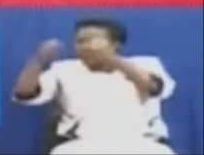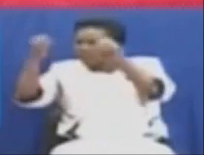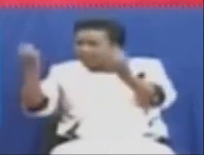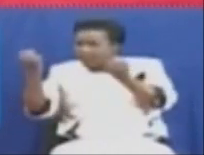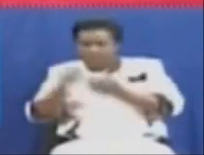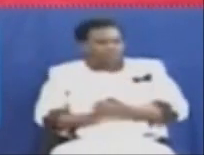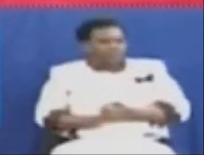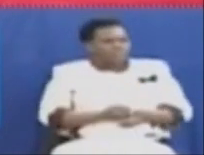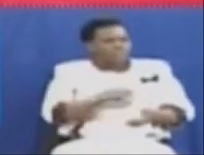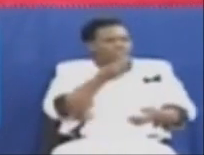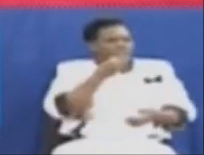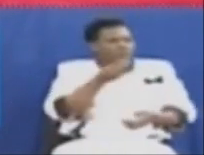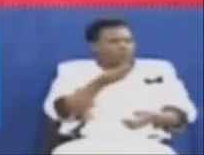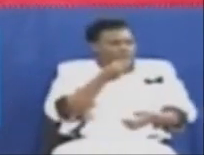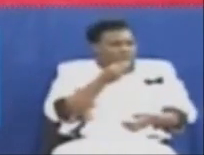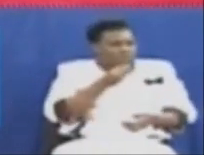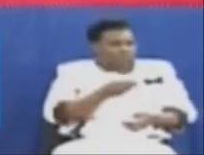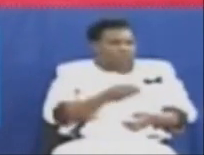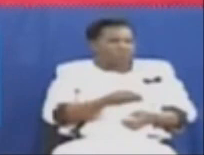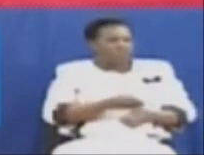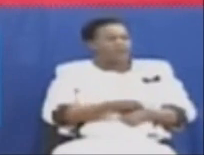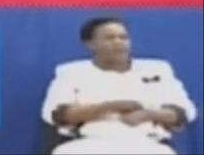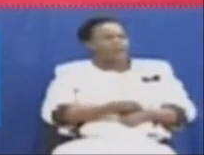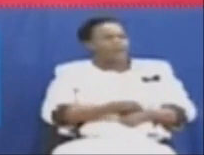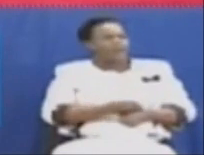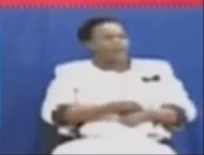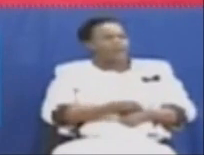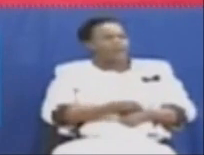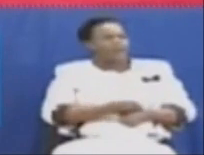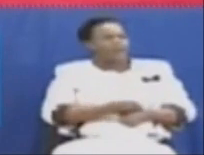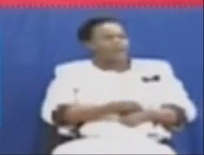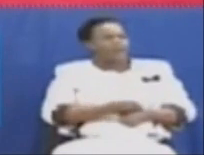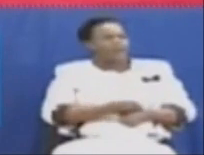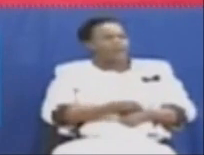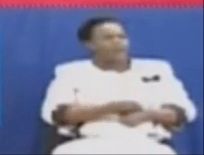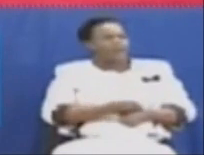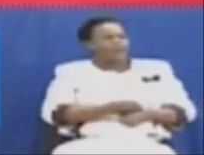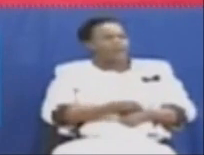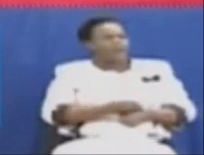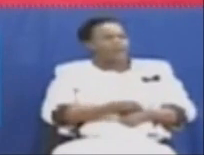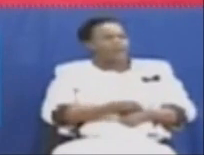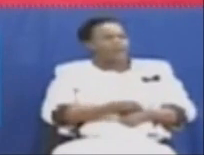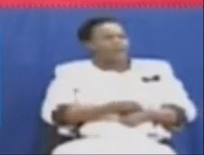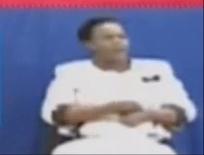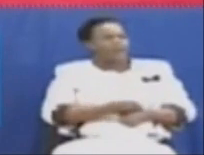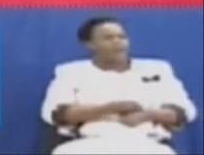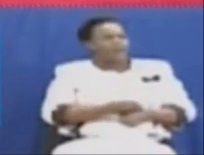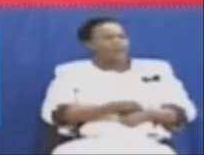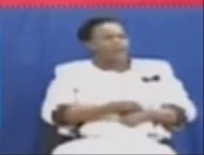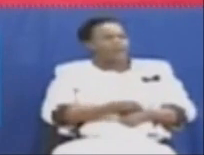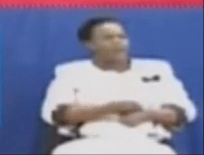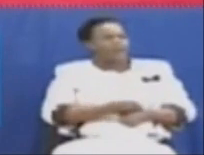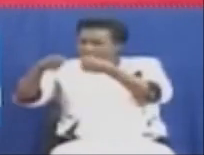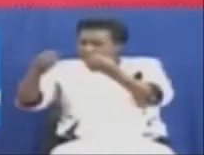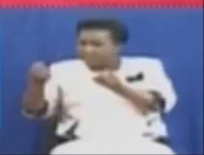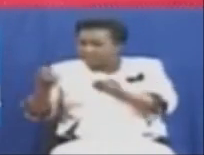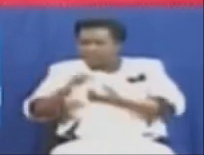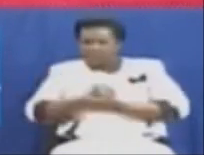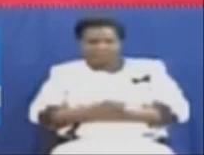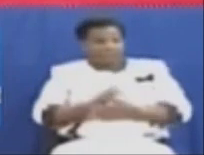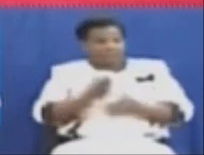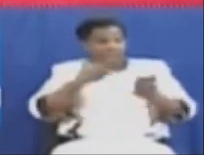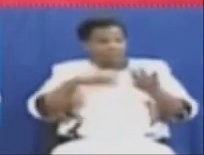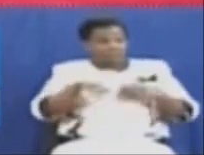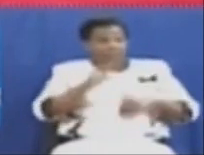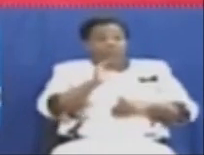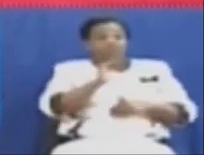wote, Mungu aweke roho zao mahala pema peponi, amina. Lakini mbili, tumeona watu